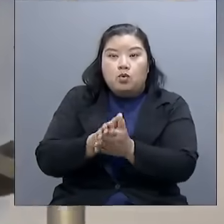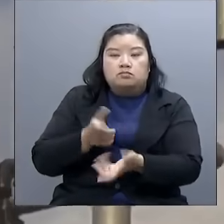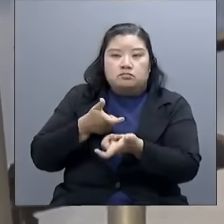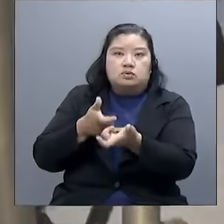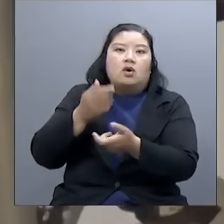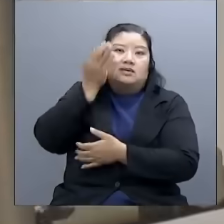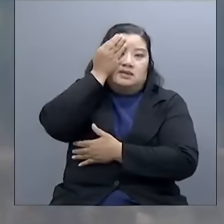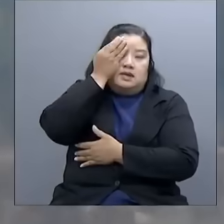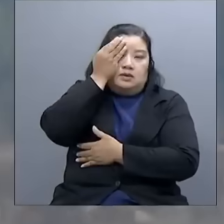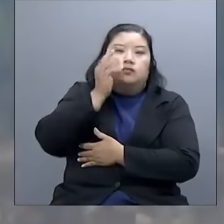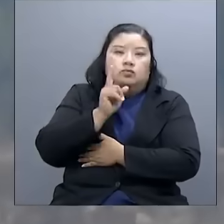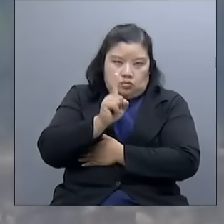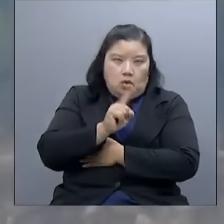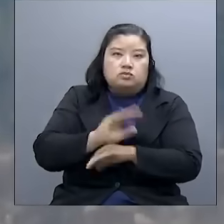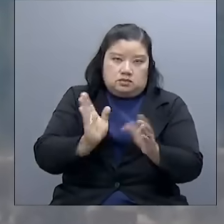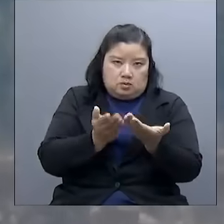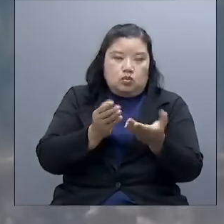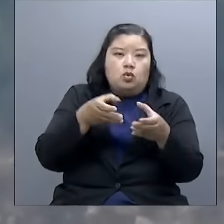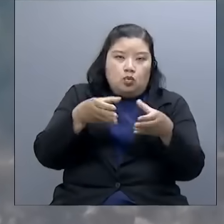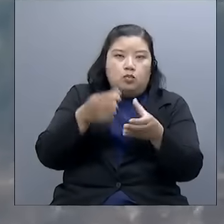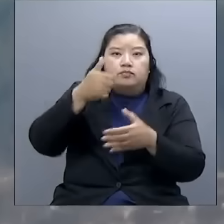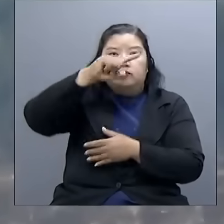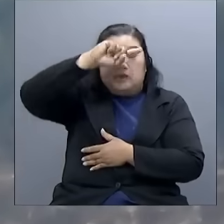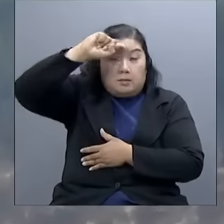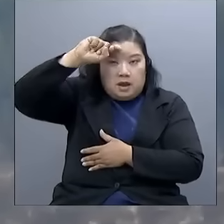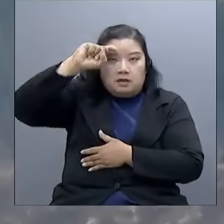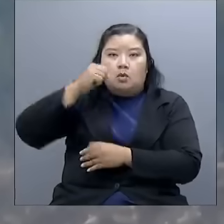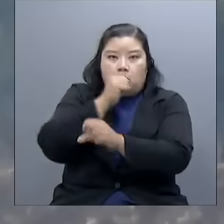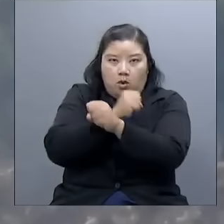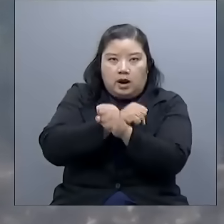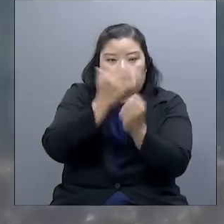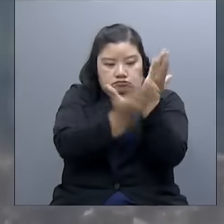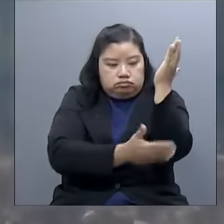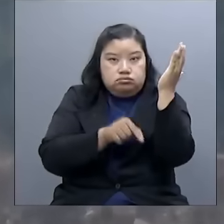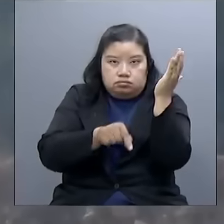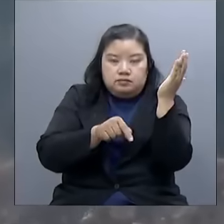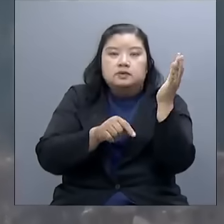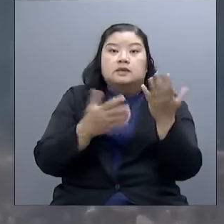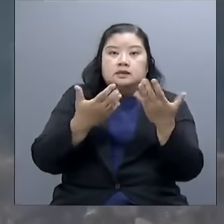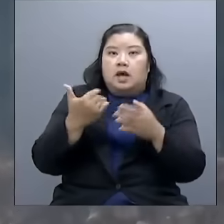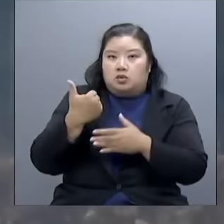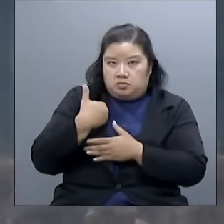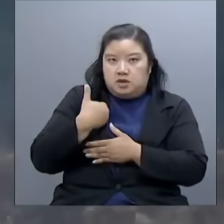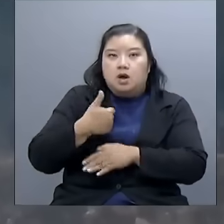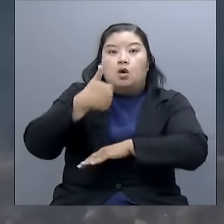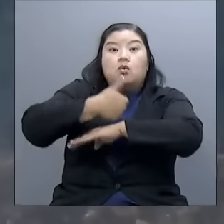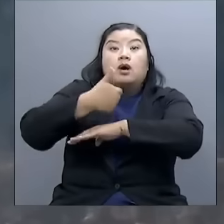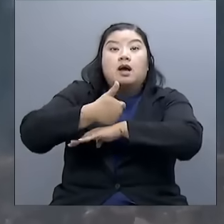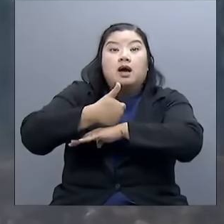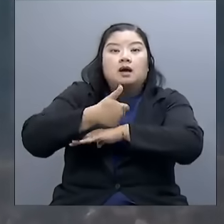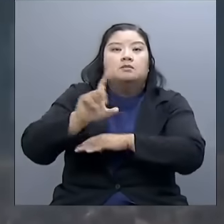ไปที่การสนับสนุนกลุ่มฮามาสเพื่อรับมือสมรภูมิกาซาและพรมแดนใกล้เคียงนะคะขณะที่ฮิสบอลลาห์รับผิดชอบแน